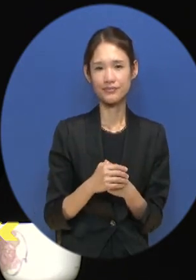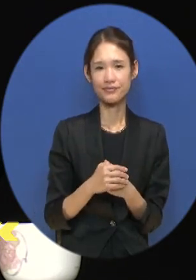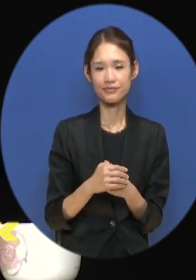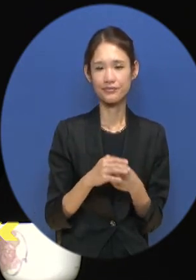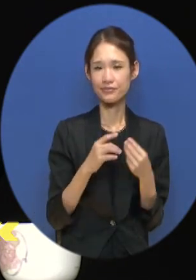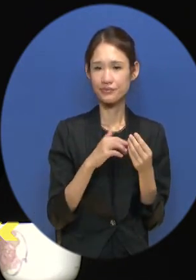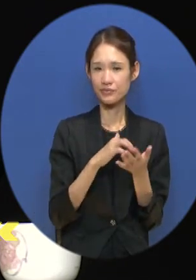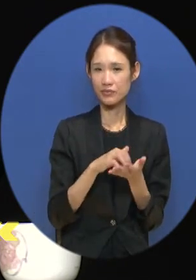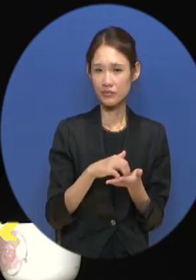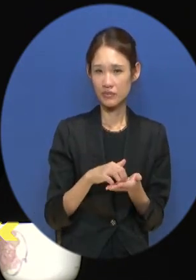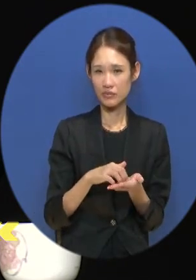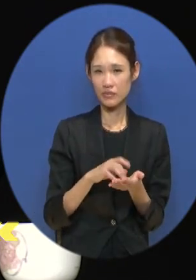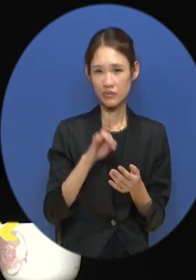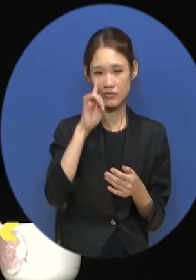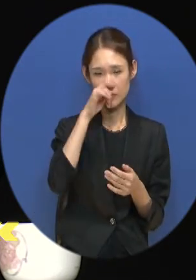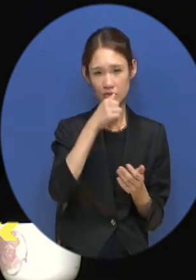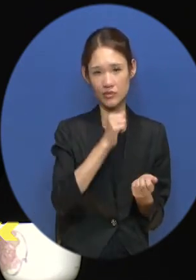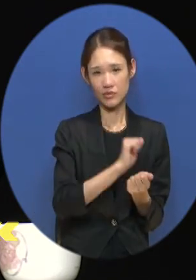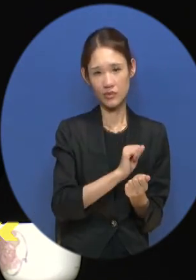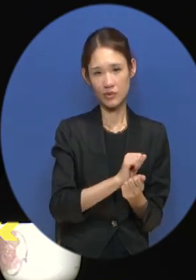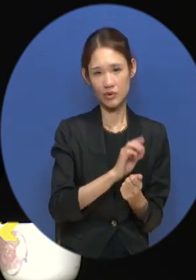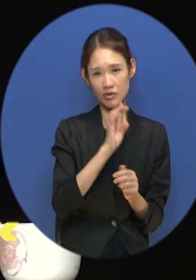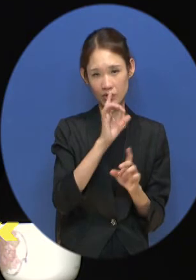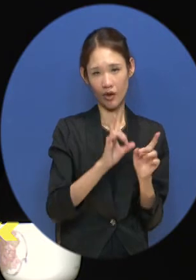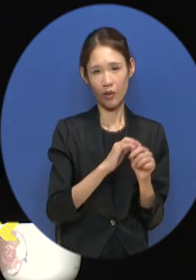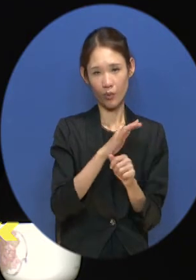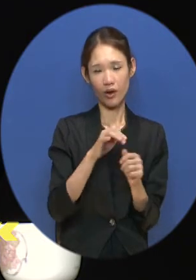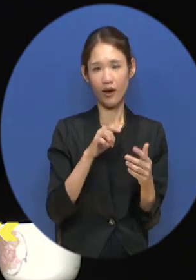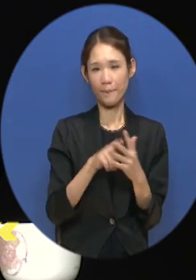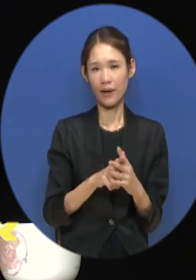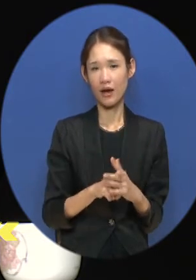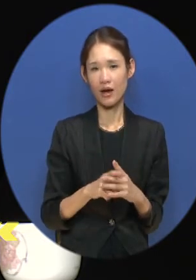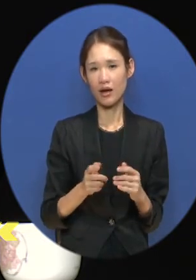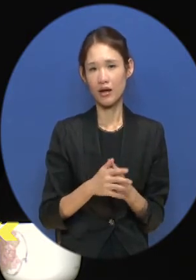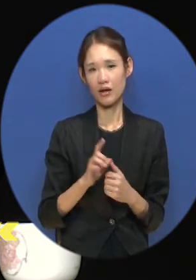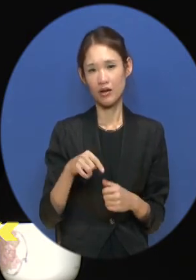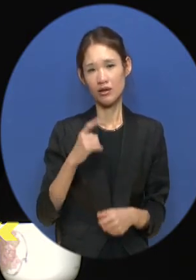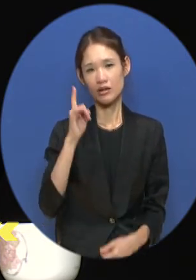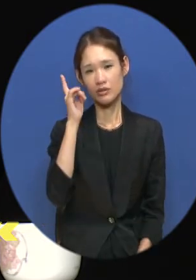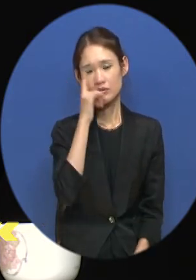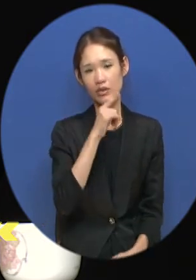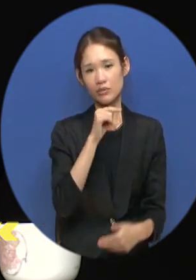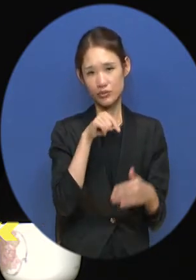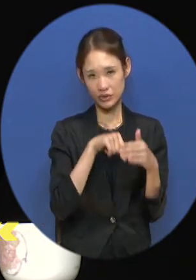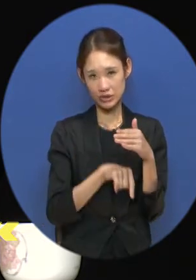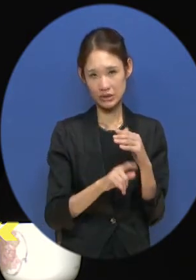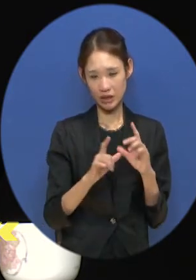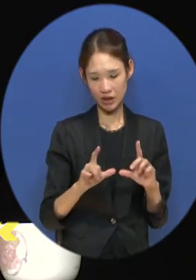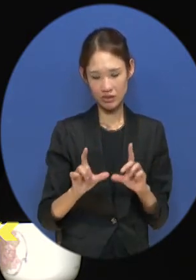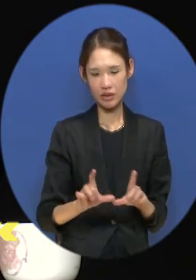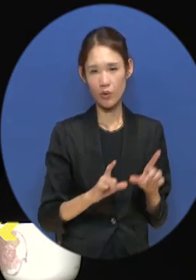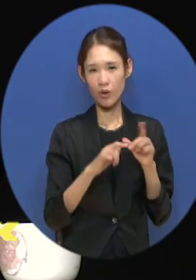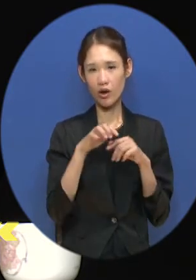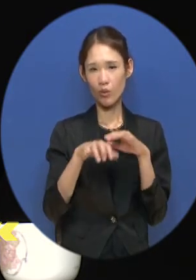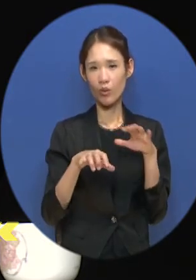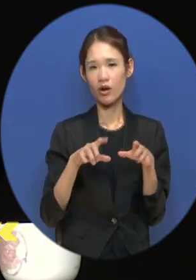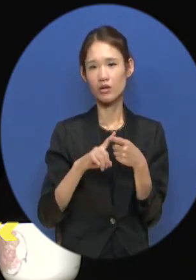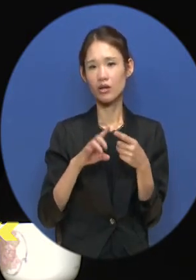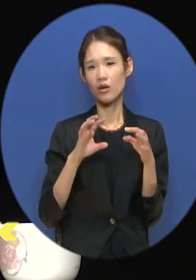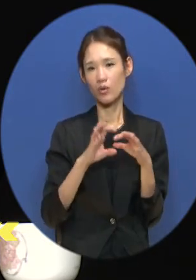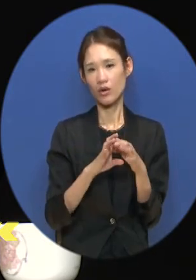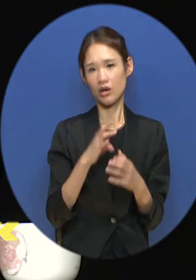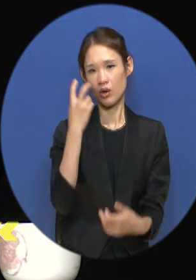우리가 측정을 해서 오염도 현황을 파악하고 맞습니다. 나쁜 그런 지하 생활 공간에